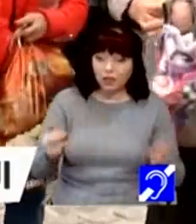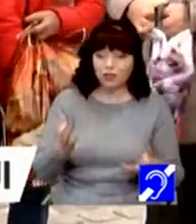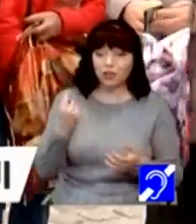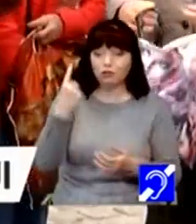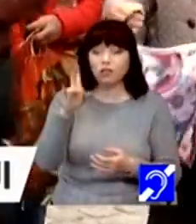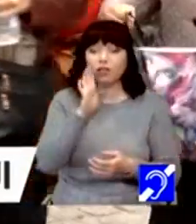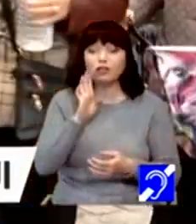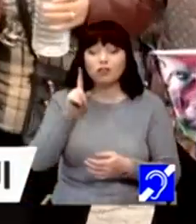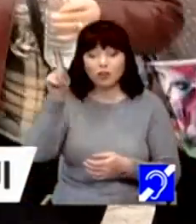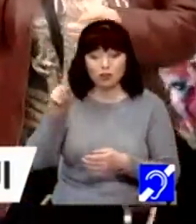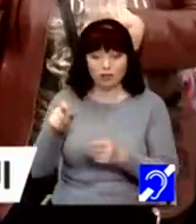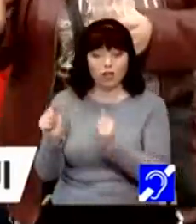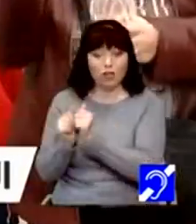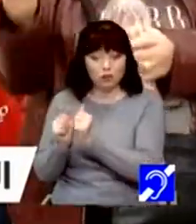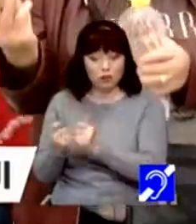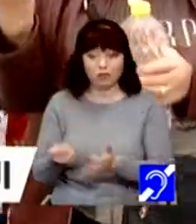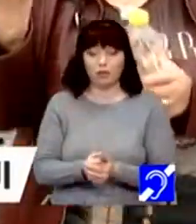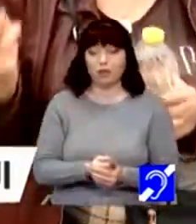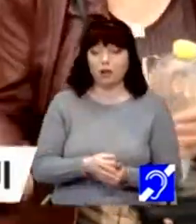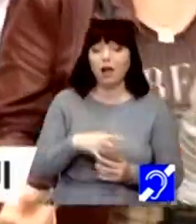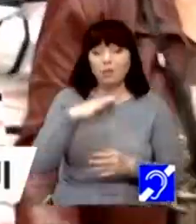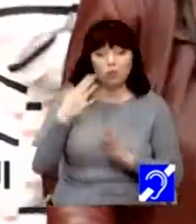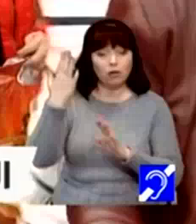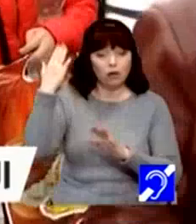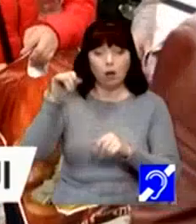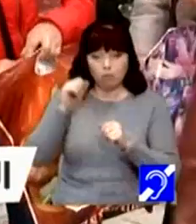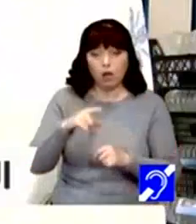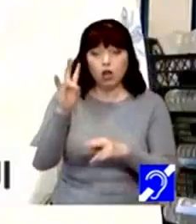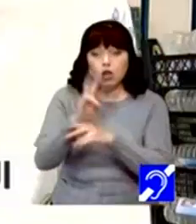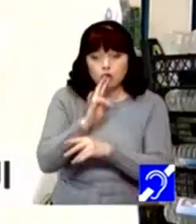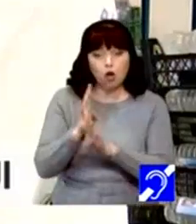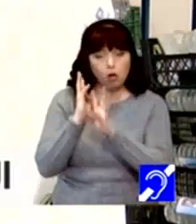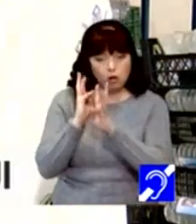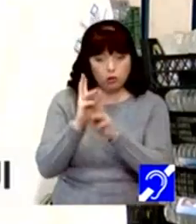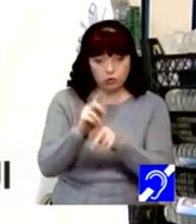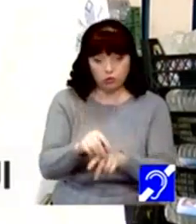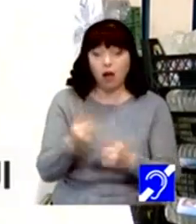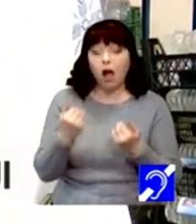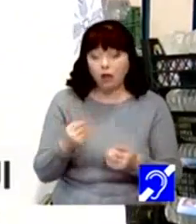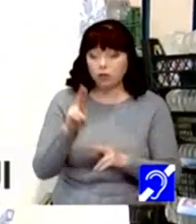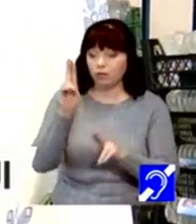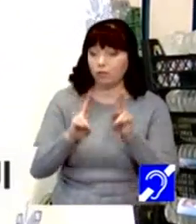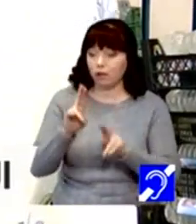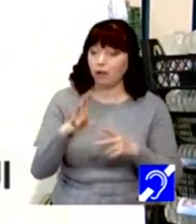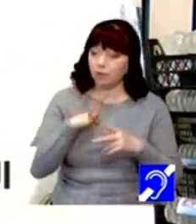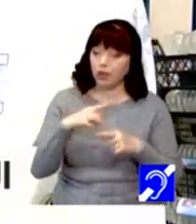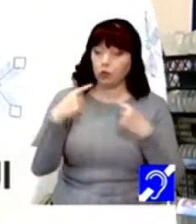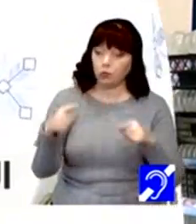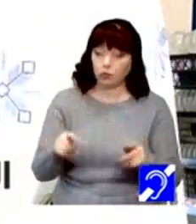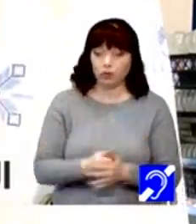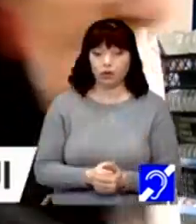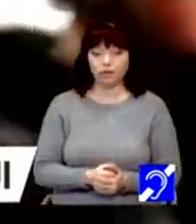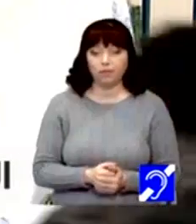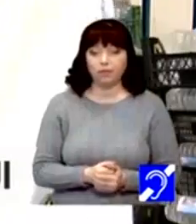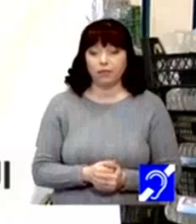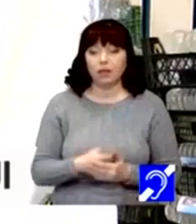doamnă de la Oradea la sântion pelerinii puteau să rămână peste noapte în corturi în curtea bisericii acum regulile au fost altele